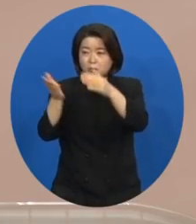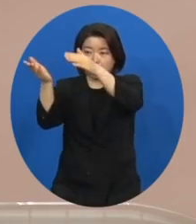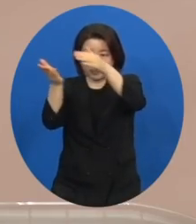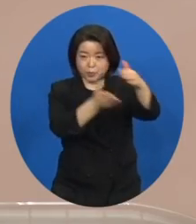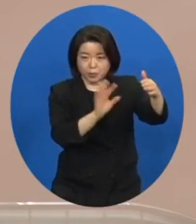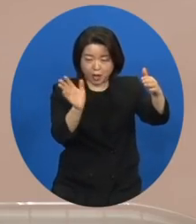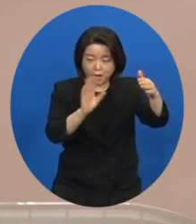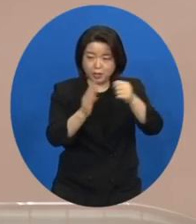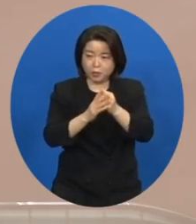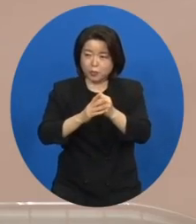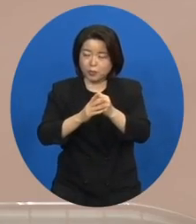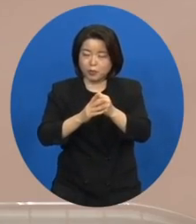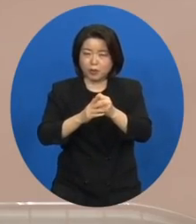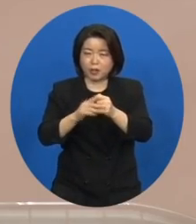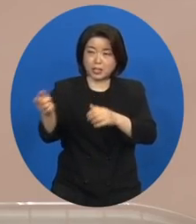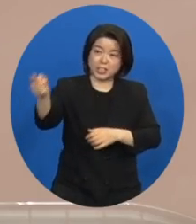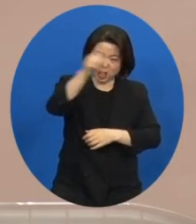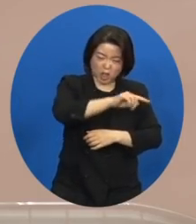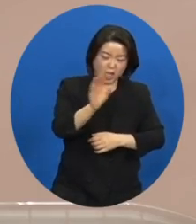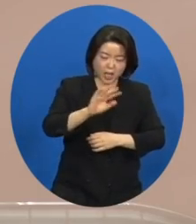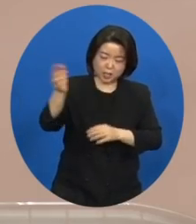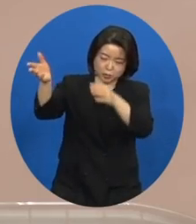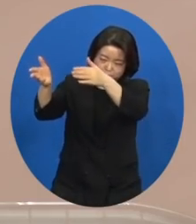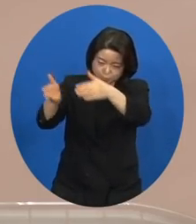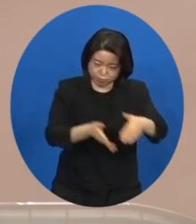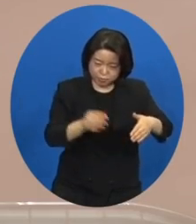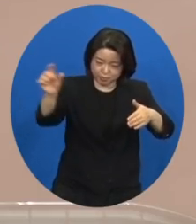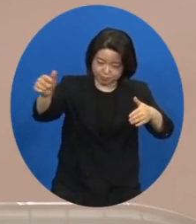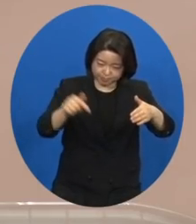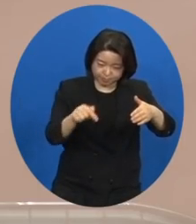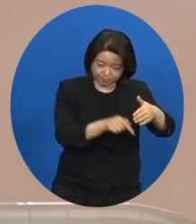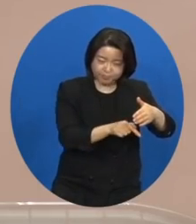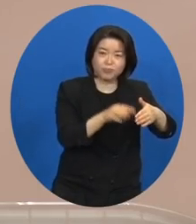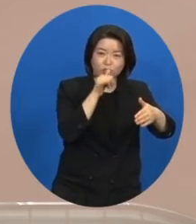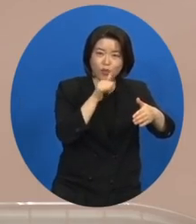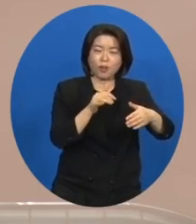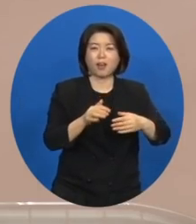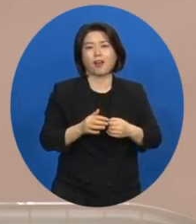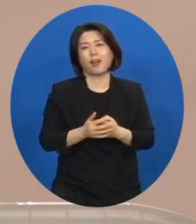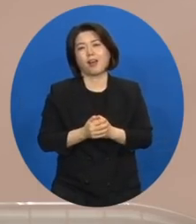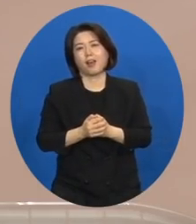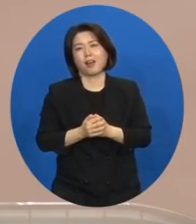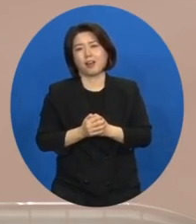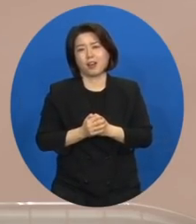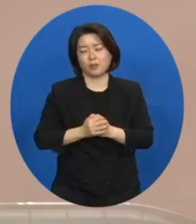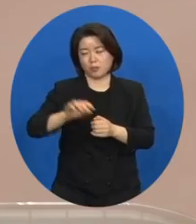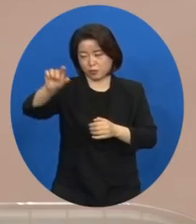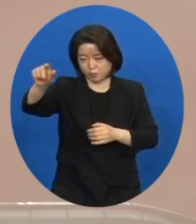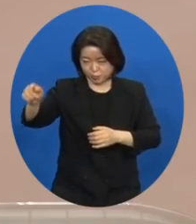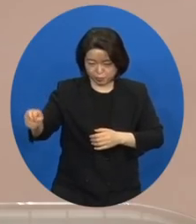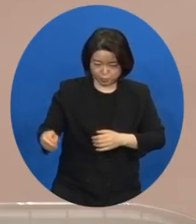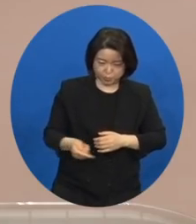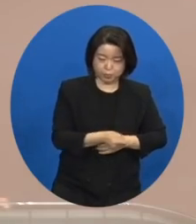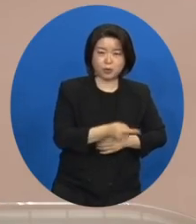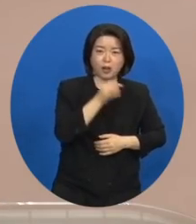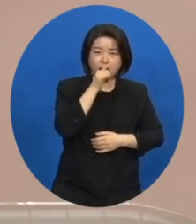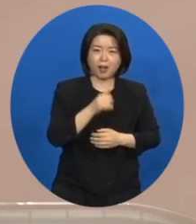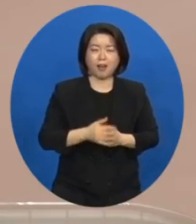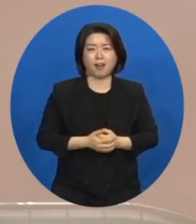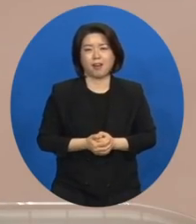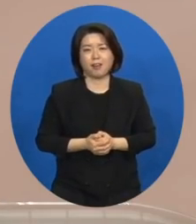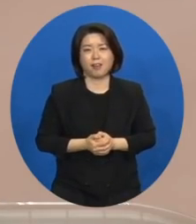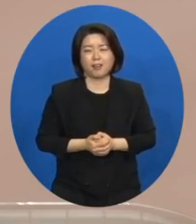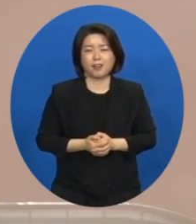그러면 다시 내려와서 삼아 를 거쳐서 갈릴 가는거 이 길은 우회 에서 돌아가는 길입니다 그래서 크레이그 키